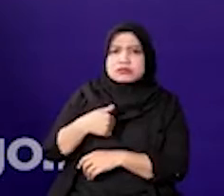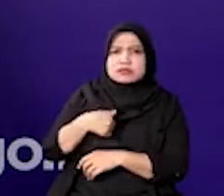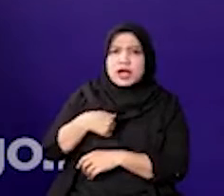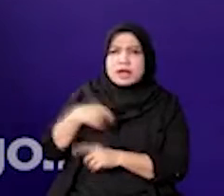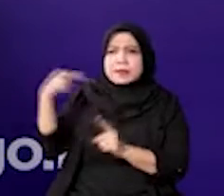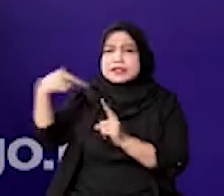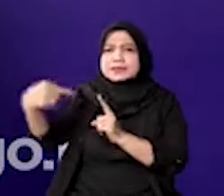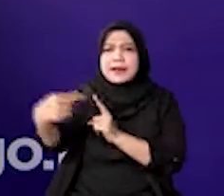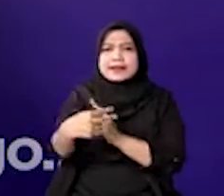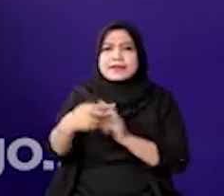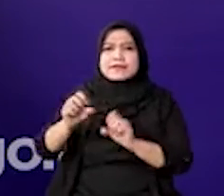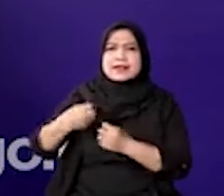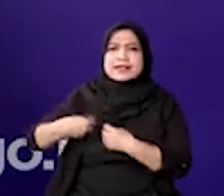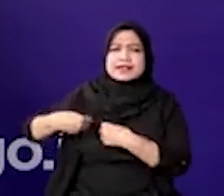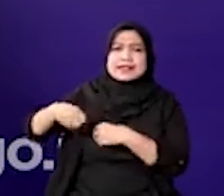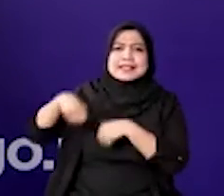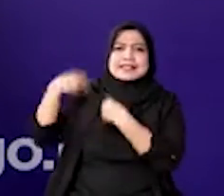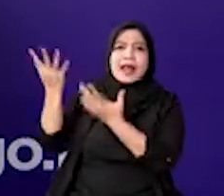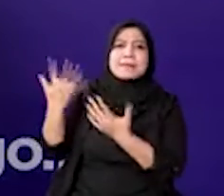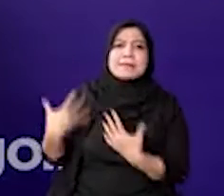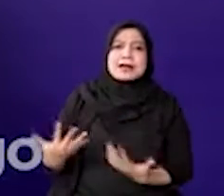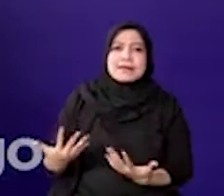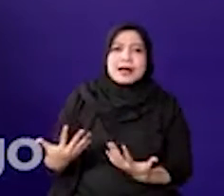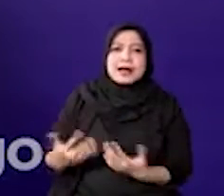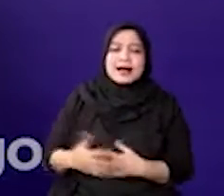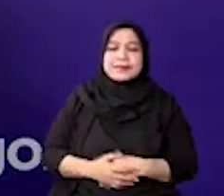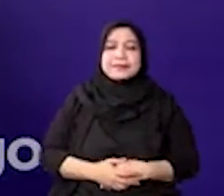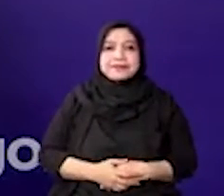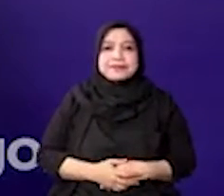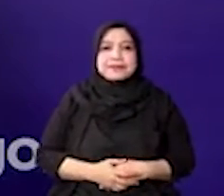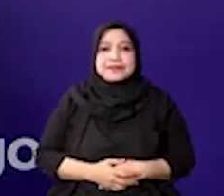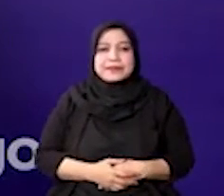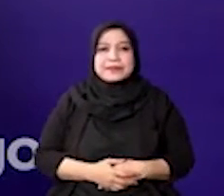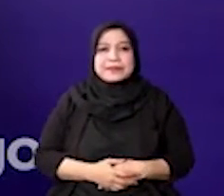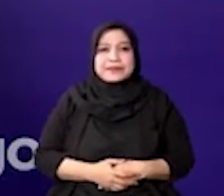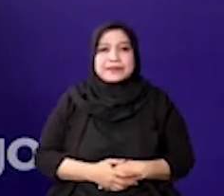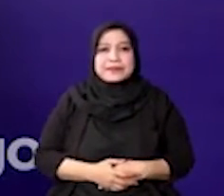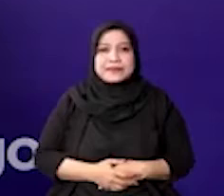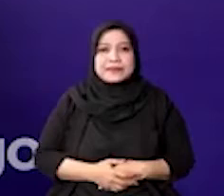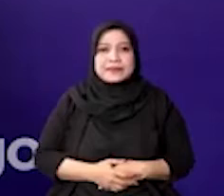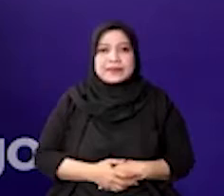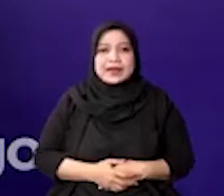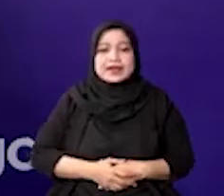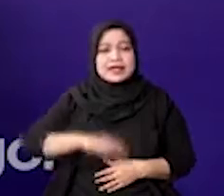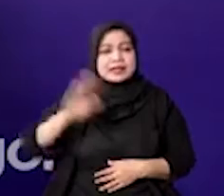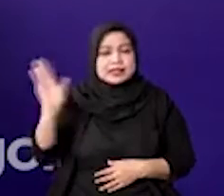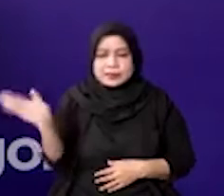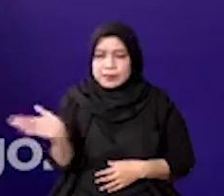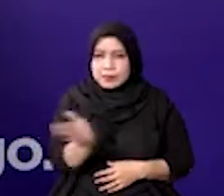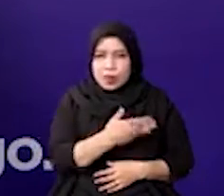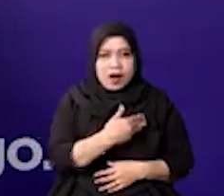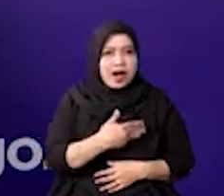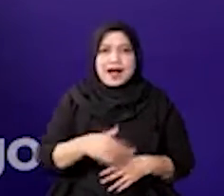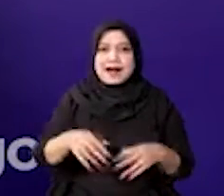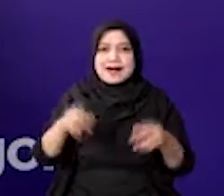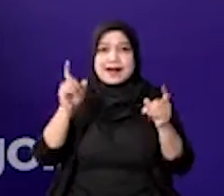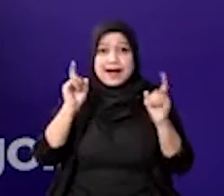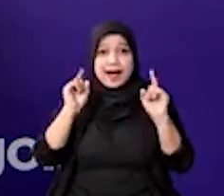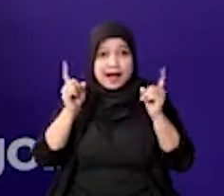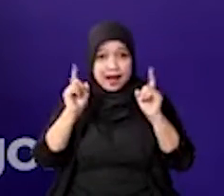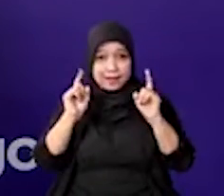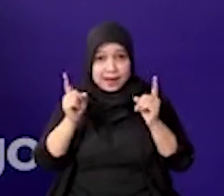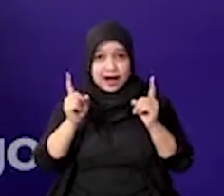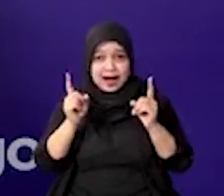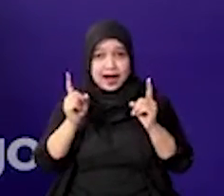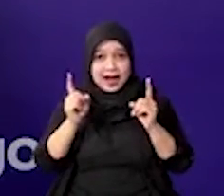seluruh agama yang diakui oleh pemerintah Indonesia pasti